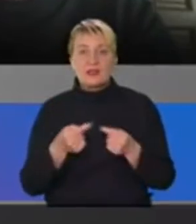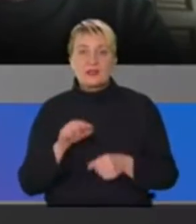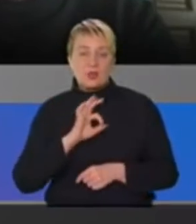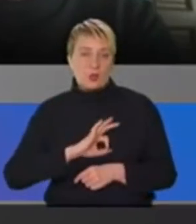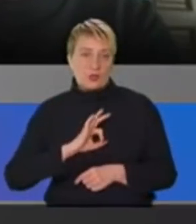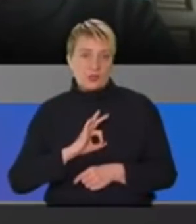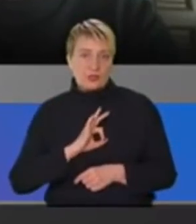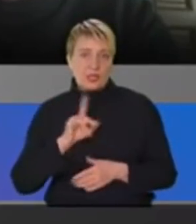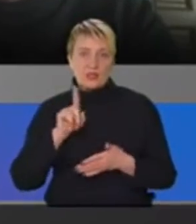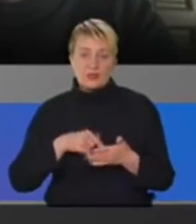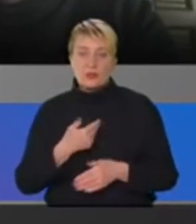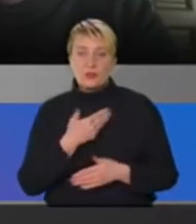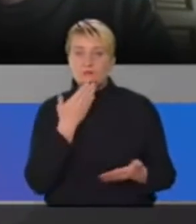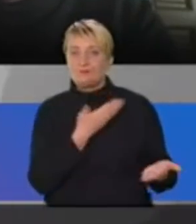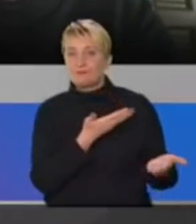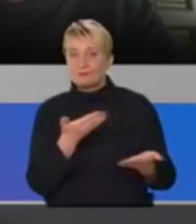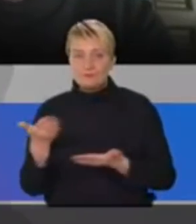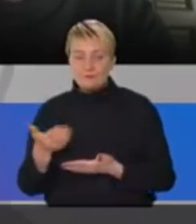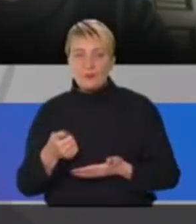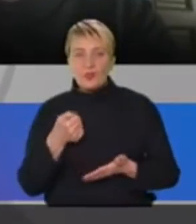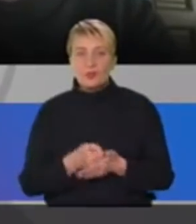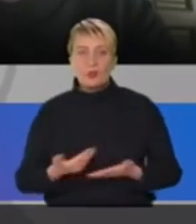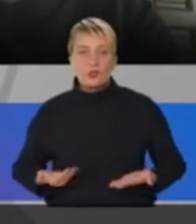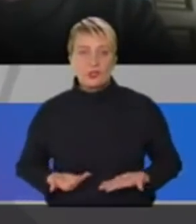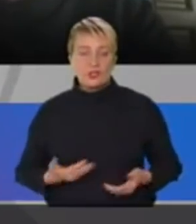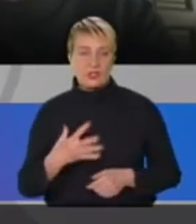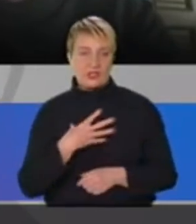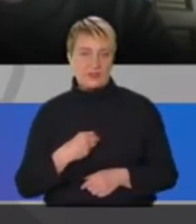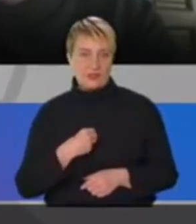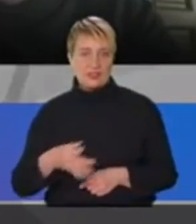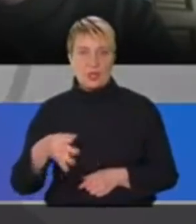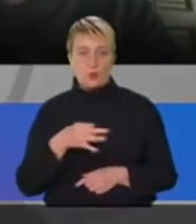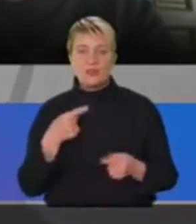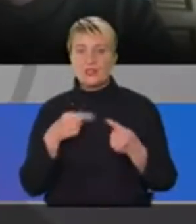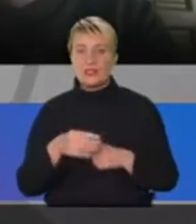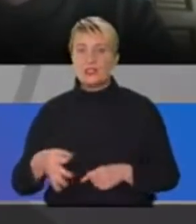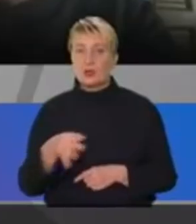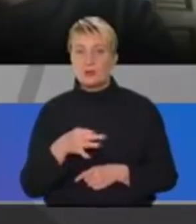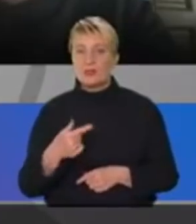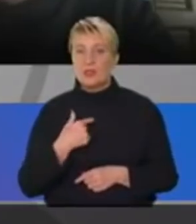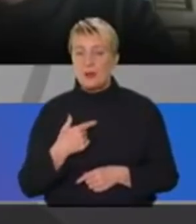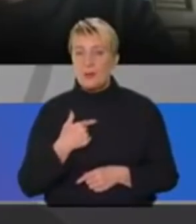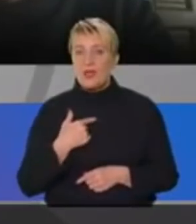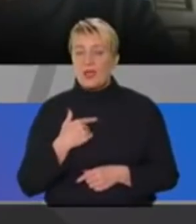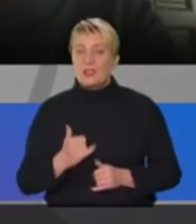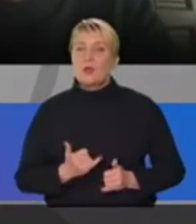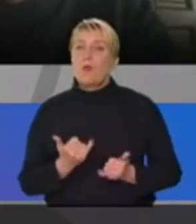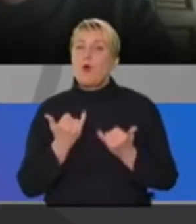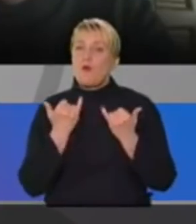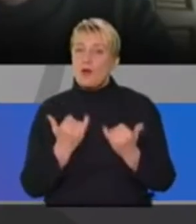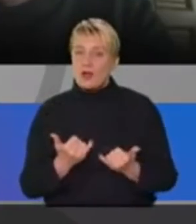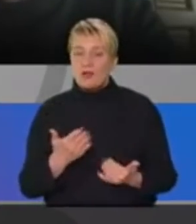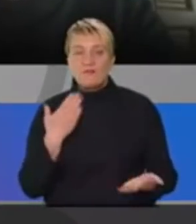користуючись нагодою, хотів звернутися до жителів Львівської області, інших областей. Ми з повагою відносимося до того, що ви